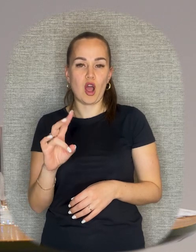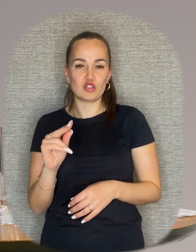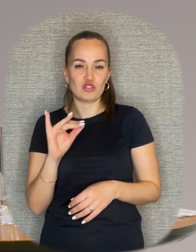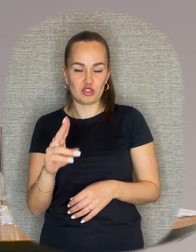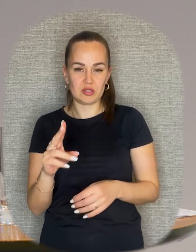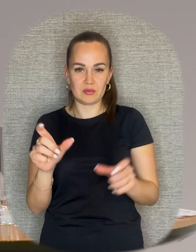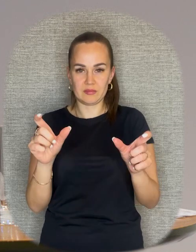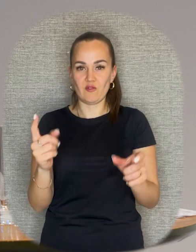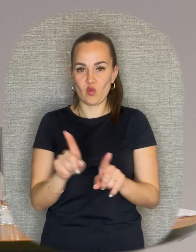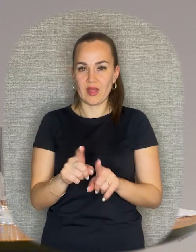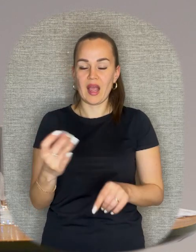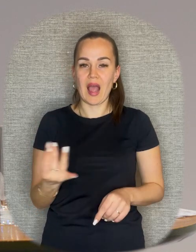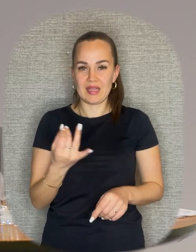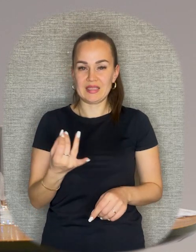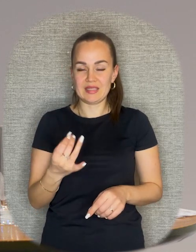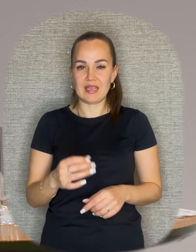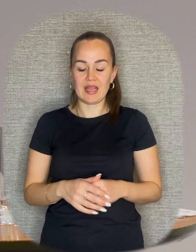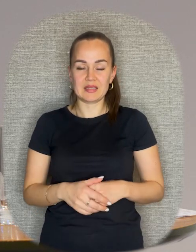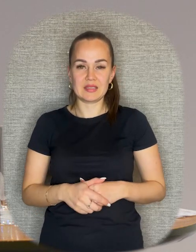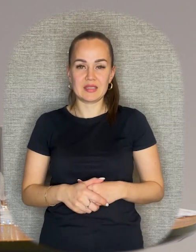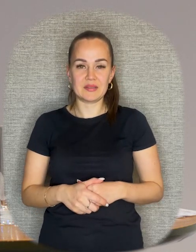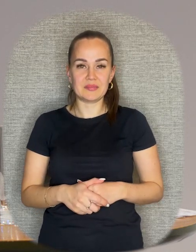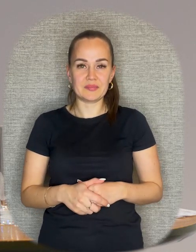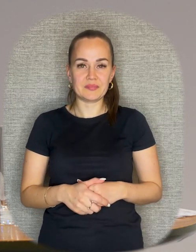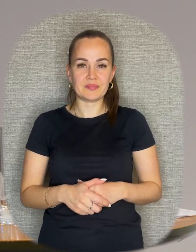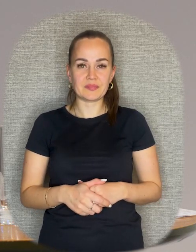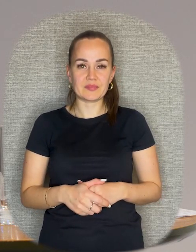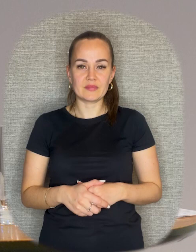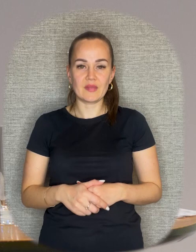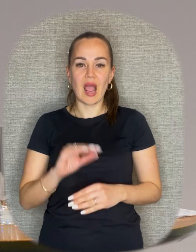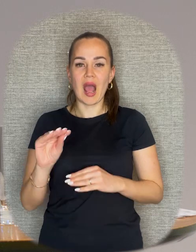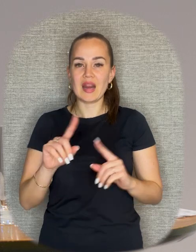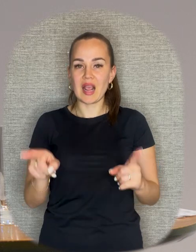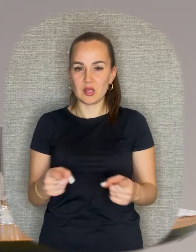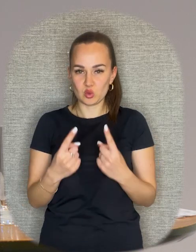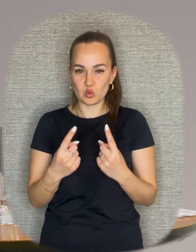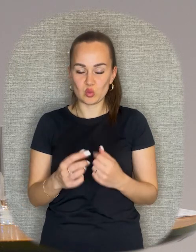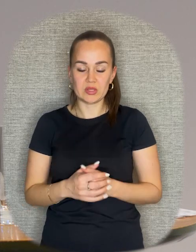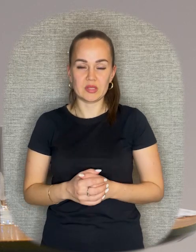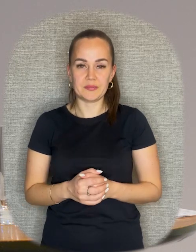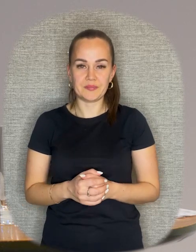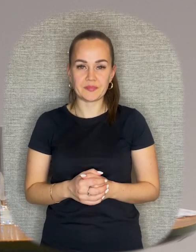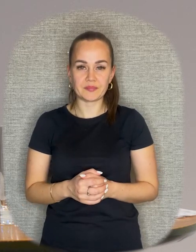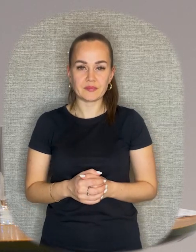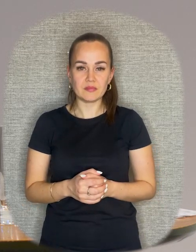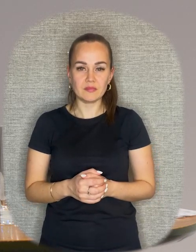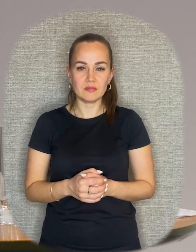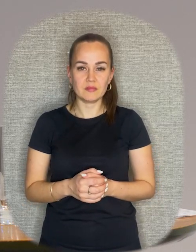по проекту архитектора Якова осиповича рубанчик Вот такая интересная ретроспективная